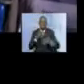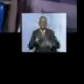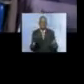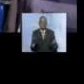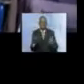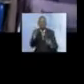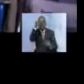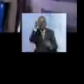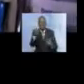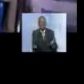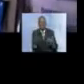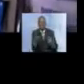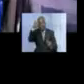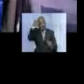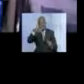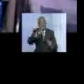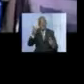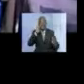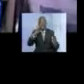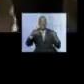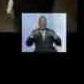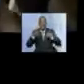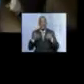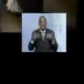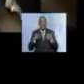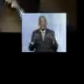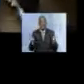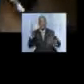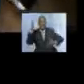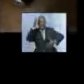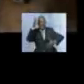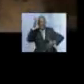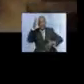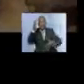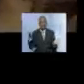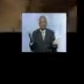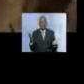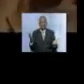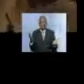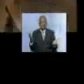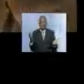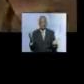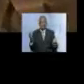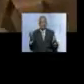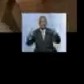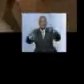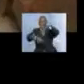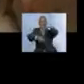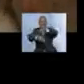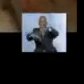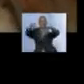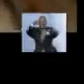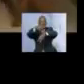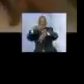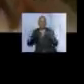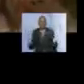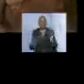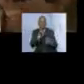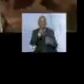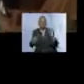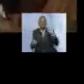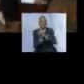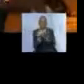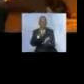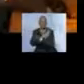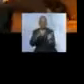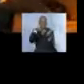simple. Cette jeune fille est atteinte de la poliomyélite, une maladie invalidante. Pour éviter qu'il y ait encore des victimes de cette maladie,